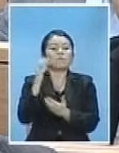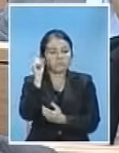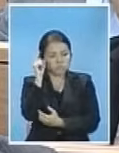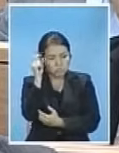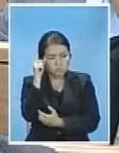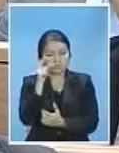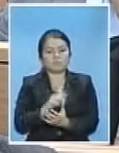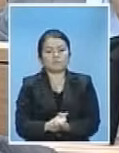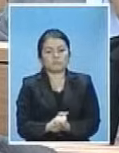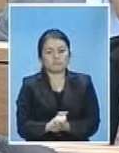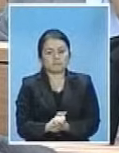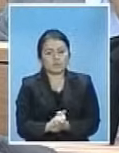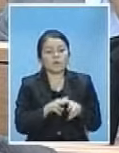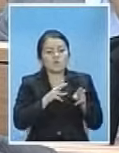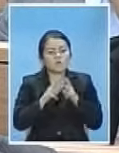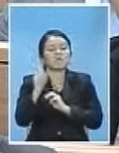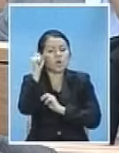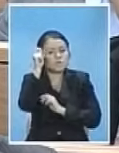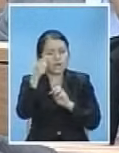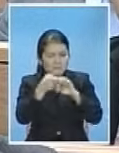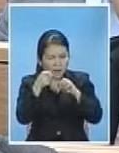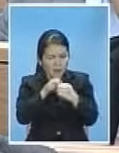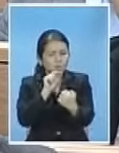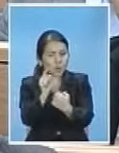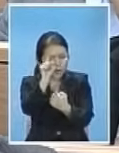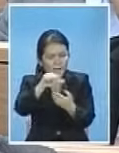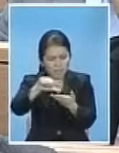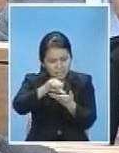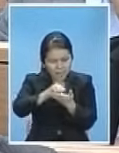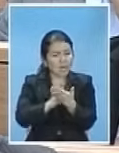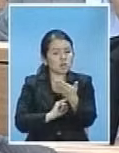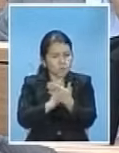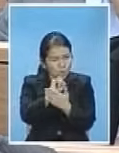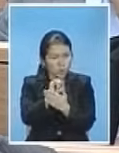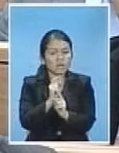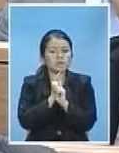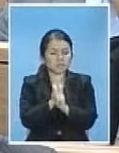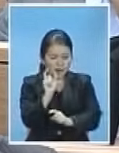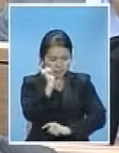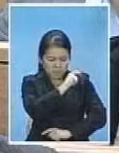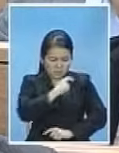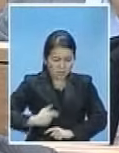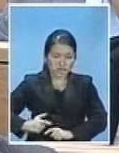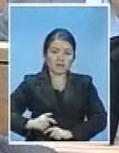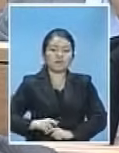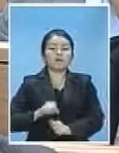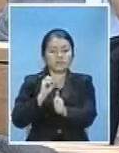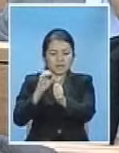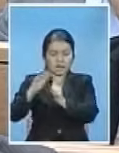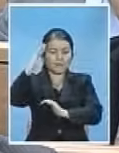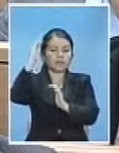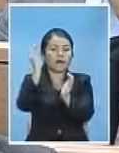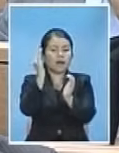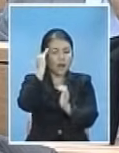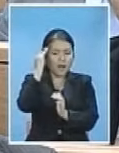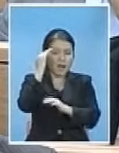แนวทางการเข้าถึงเข้าใจพัฒนาที่พระบาทสมเด็จเจ้าอยู่หัวทรงพระราชทานกับผู้บริหารทุกระดับจึงทำให้